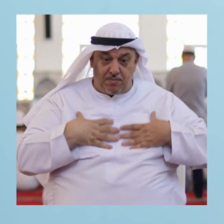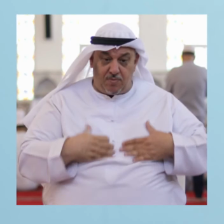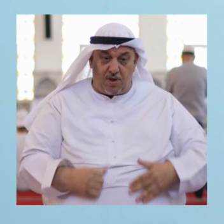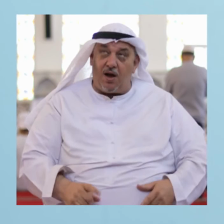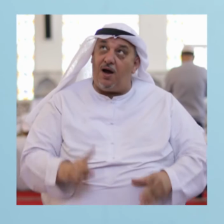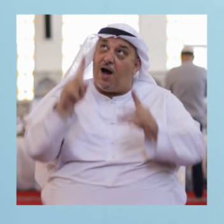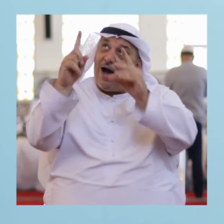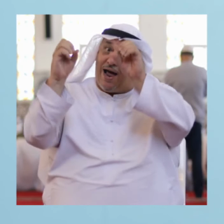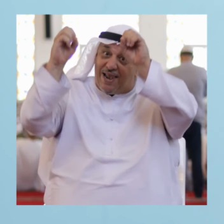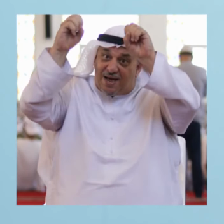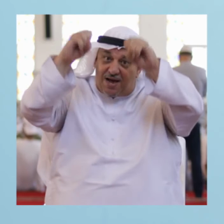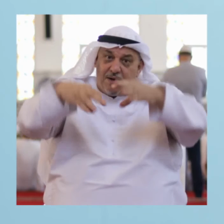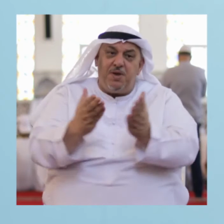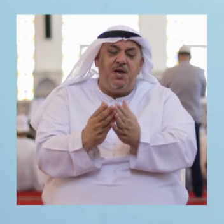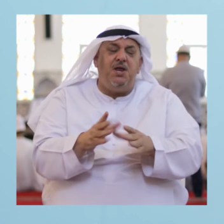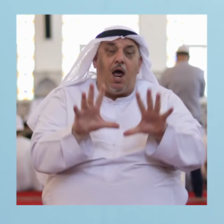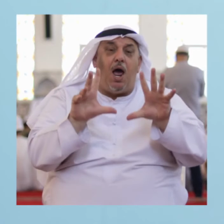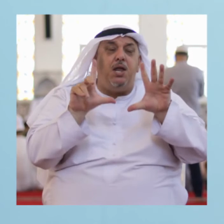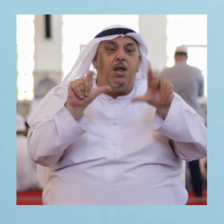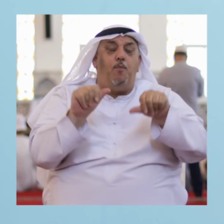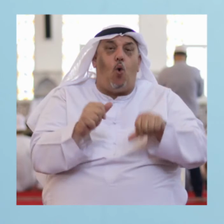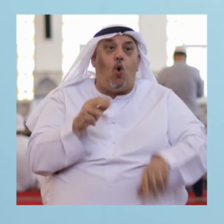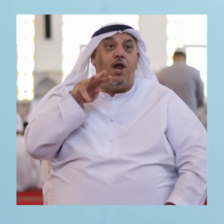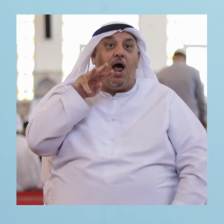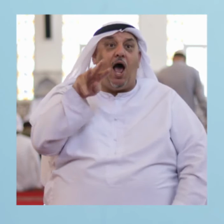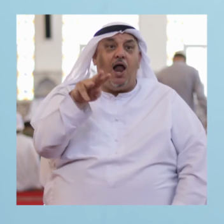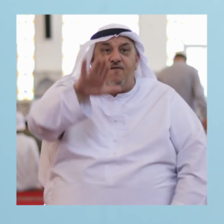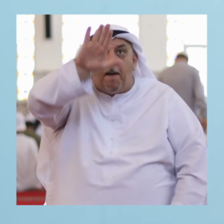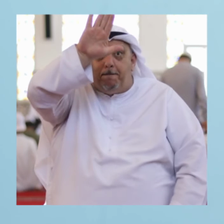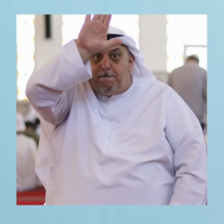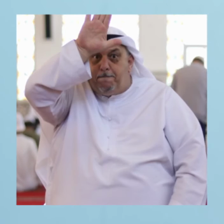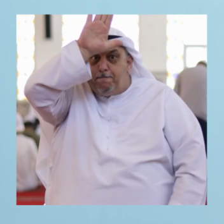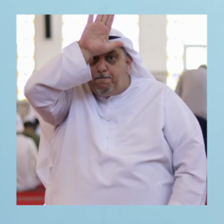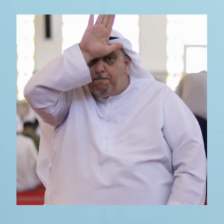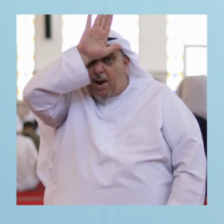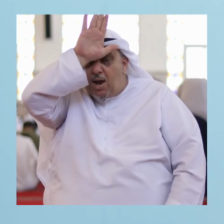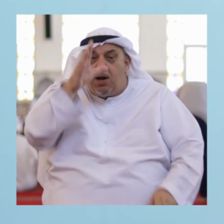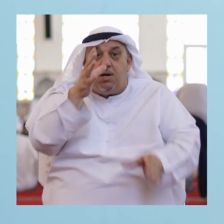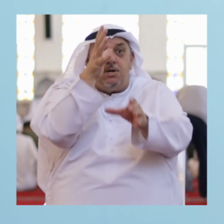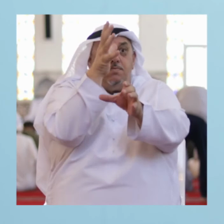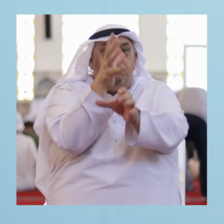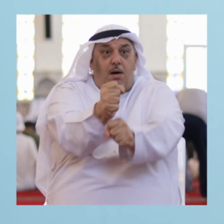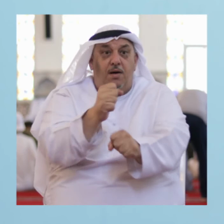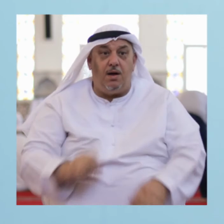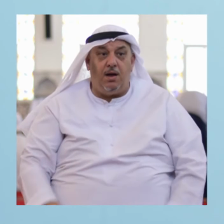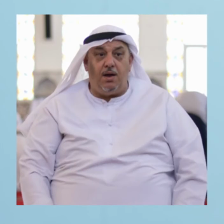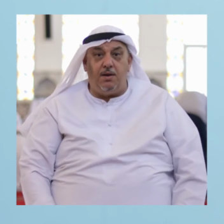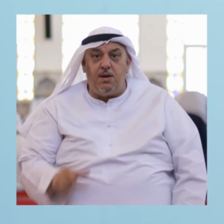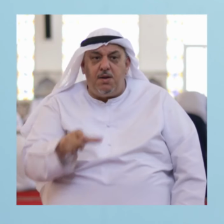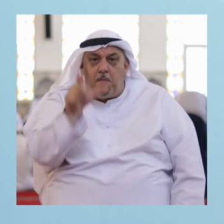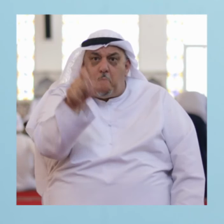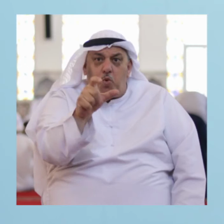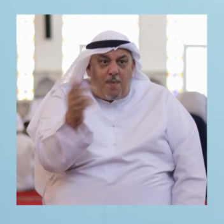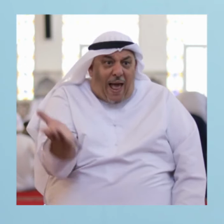عليه سبعون الف ملك ما من مسلم